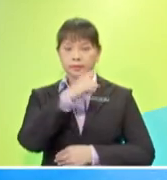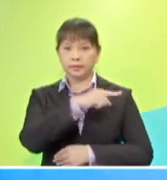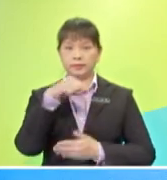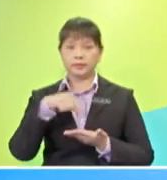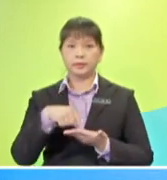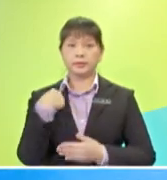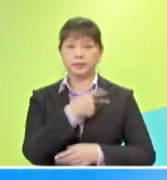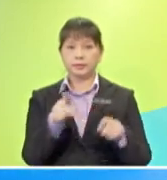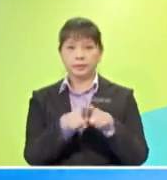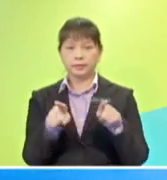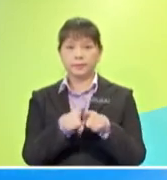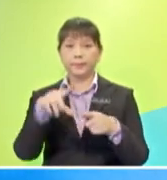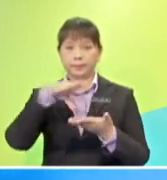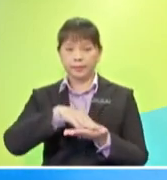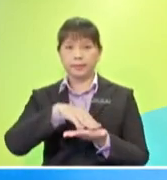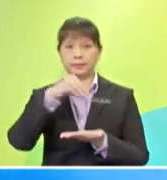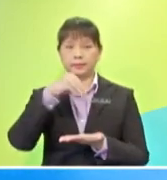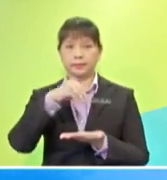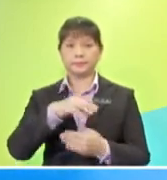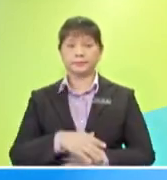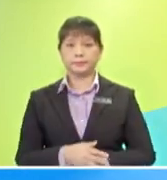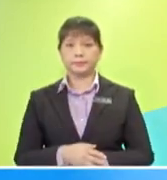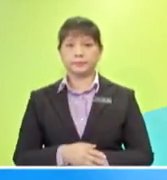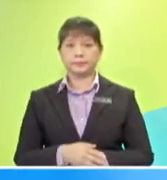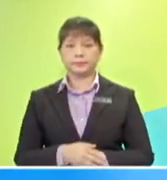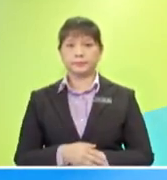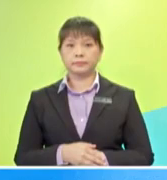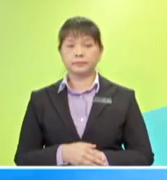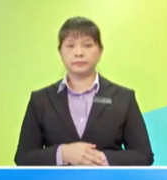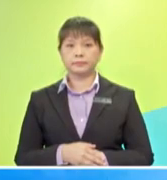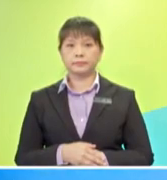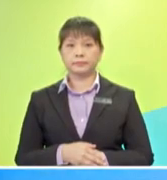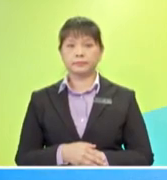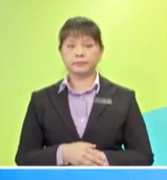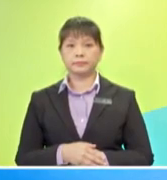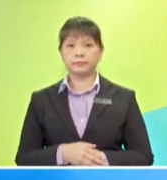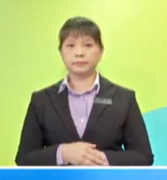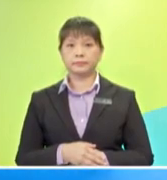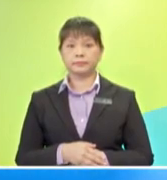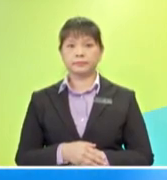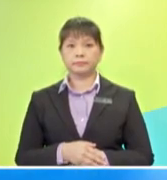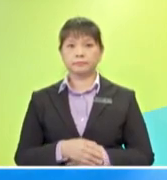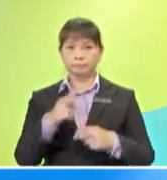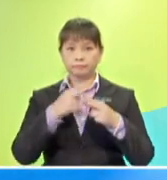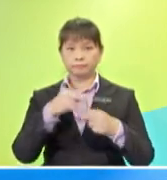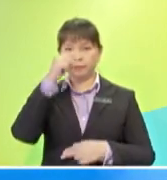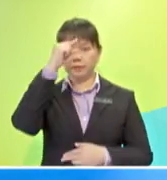sama-sama kita belajar tahap 1 mata pelajarannya pendidikan khas dan nama saya